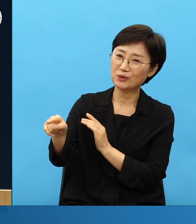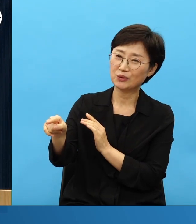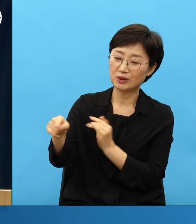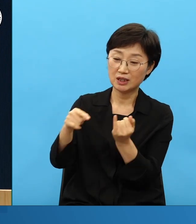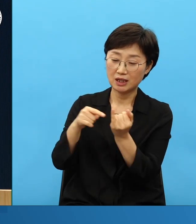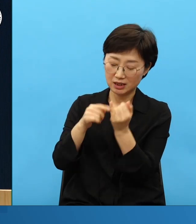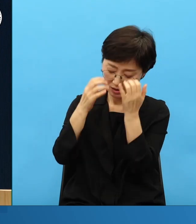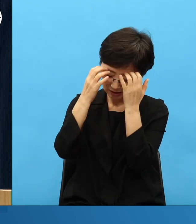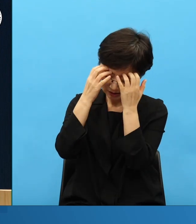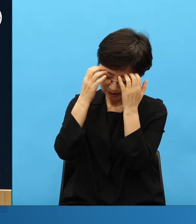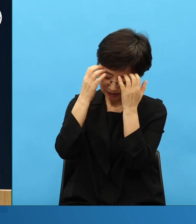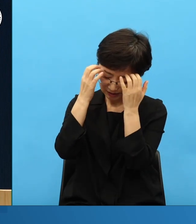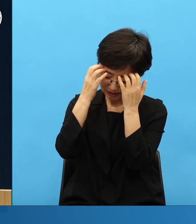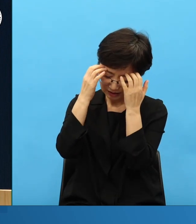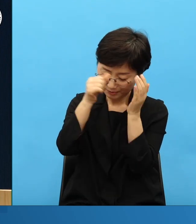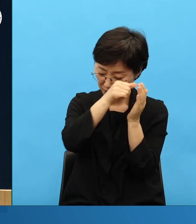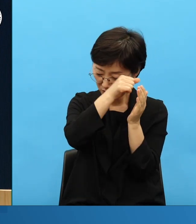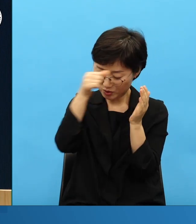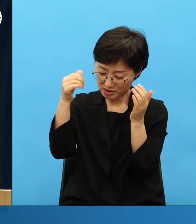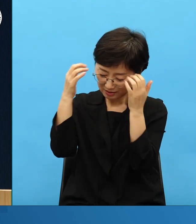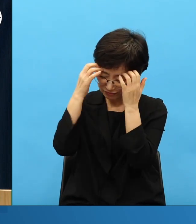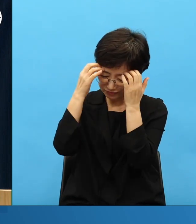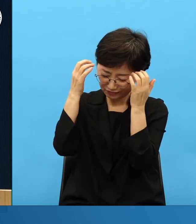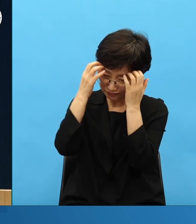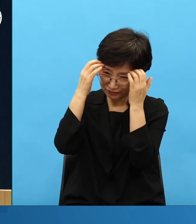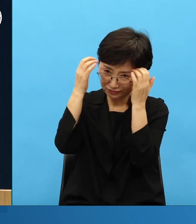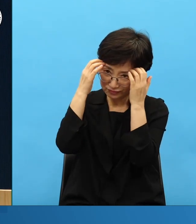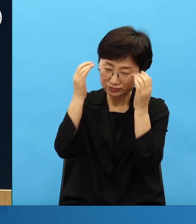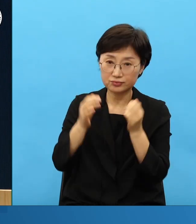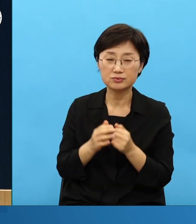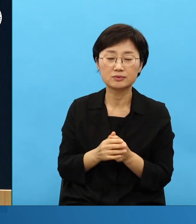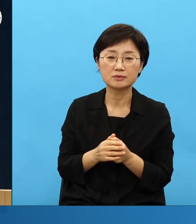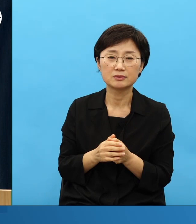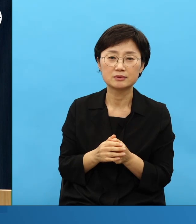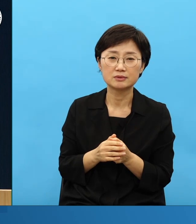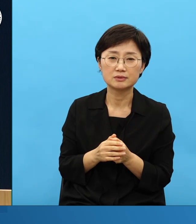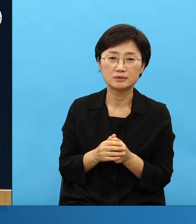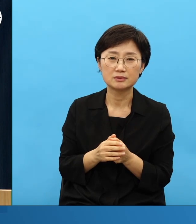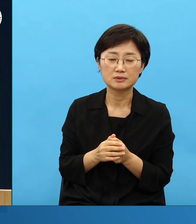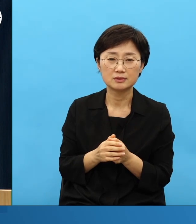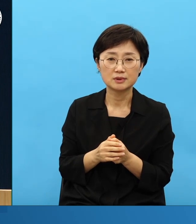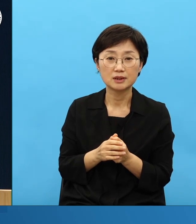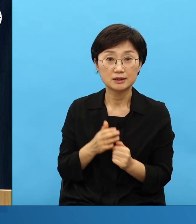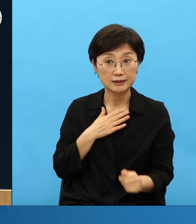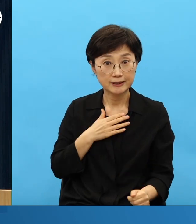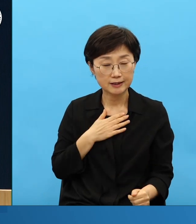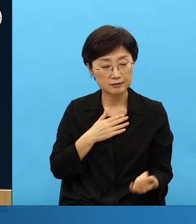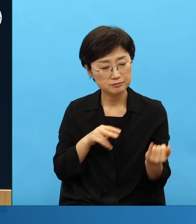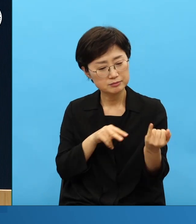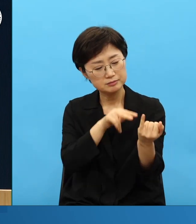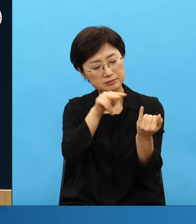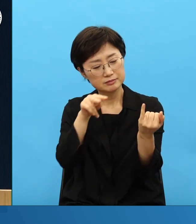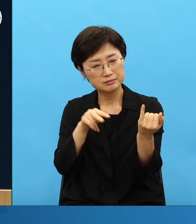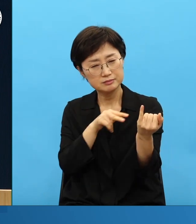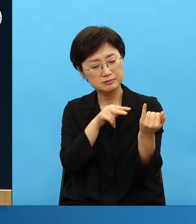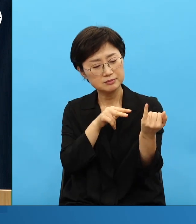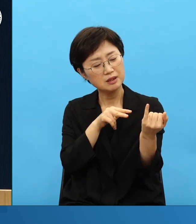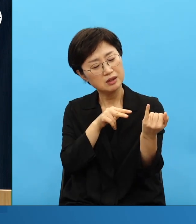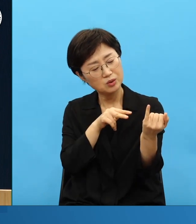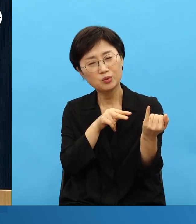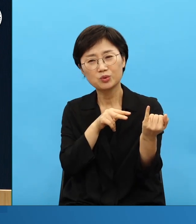고생을 하는 거예요. So now that suffering is only continuing even longer. It's being prolonged. 아무리 어리지만 느끼지는